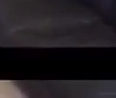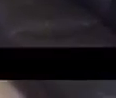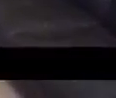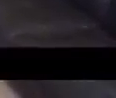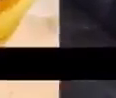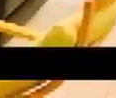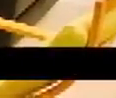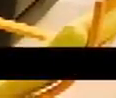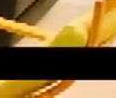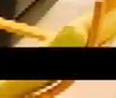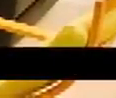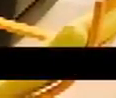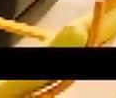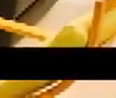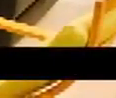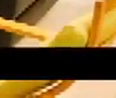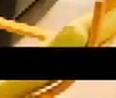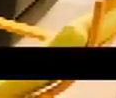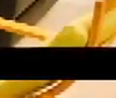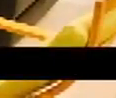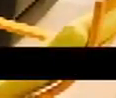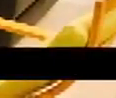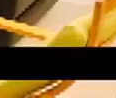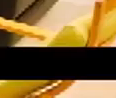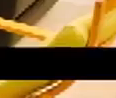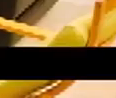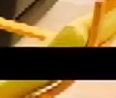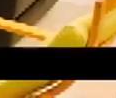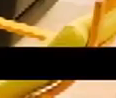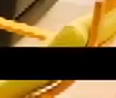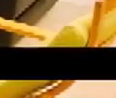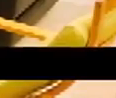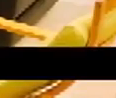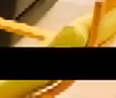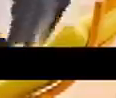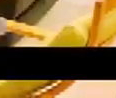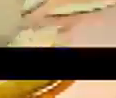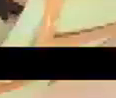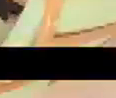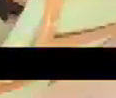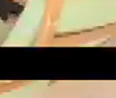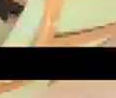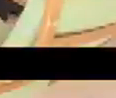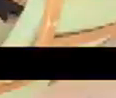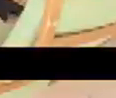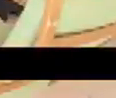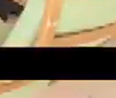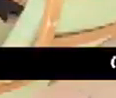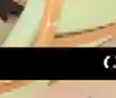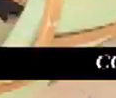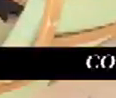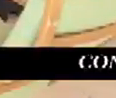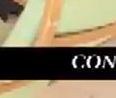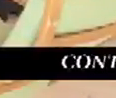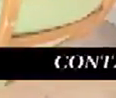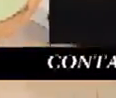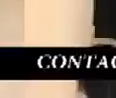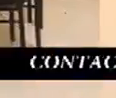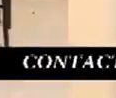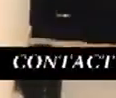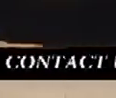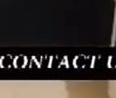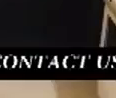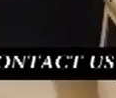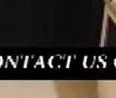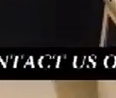fa channel bu la neex ngay cuun waaye nag amuñ si loolu rek yéen ñi nga xam ne yéenay dem ak seen famille ak seen njaboot benn nit wala ñaari nit ñu ngi leen fa amal waañ